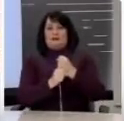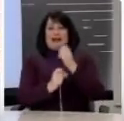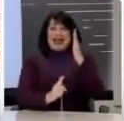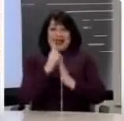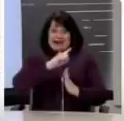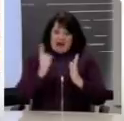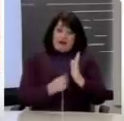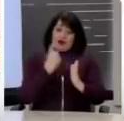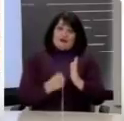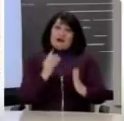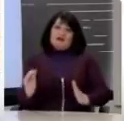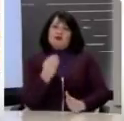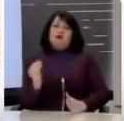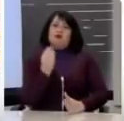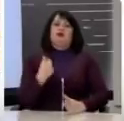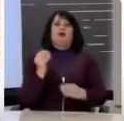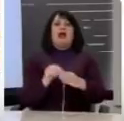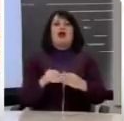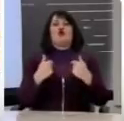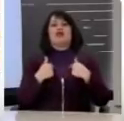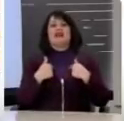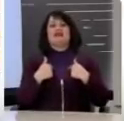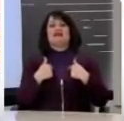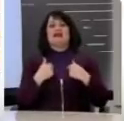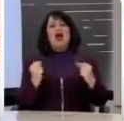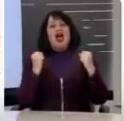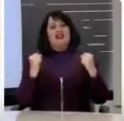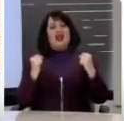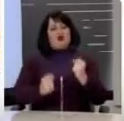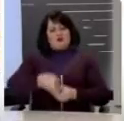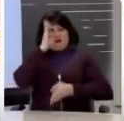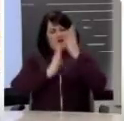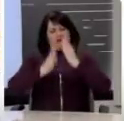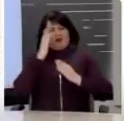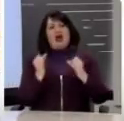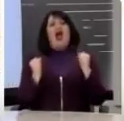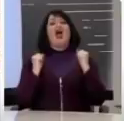φορές εκλεγμένος από τον ελληνικό λαό. Αντέχει η πλάτη μου χτυπήματα.